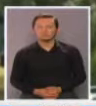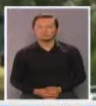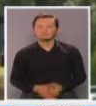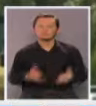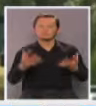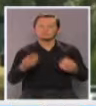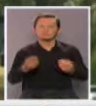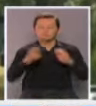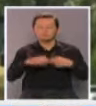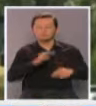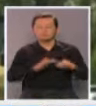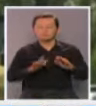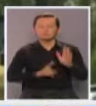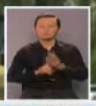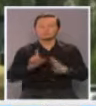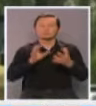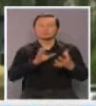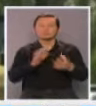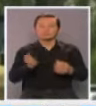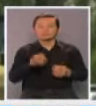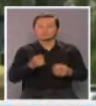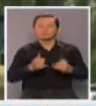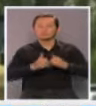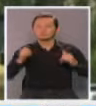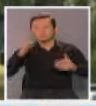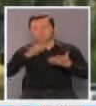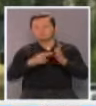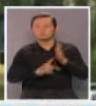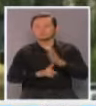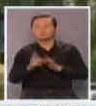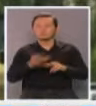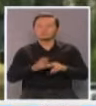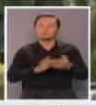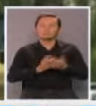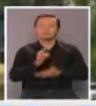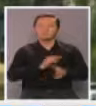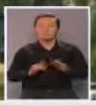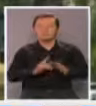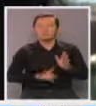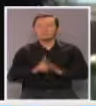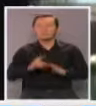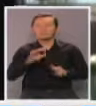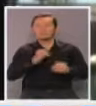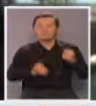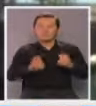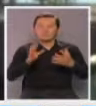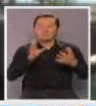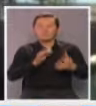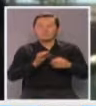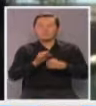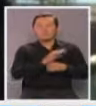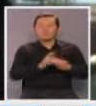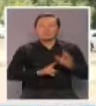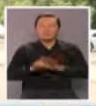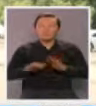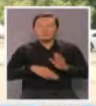Сейчас проводятся работы по профилактике дефицита городских автобусов. Работаем в этом направлении, отрегулируем движение городских и пригородных